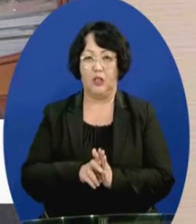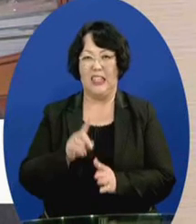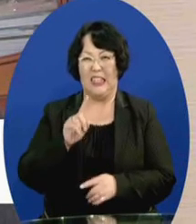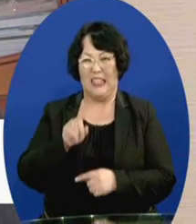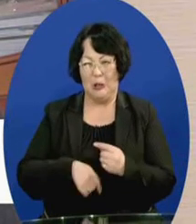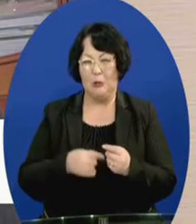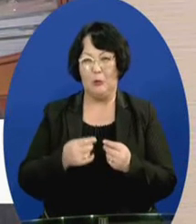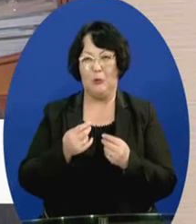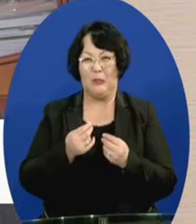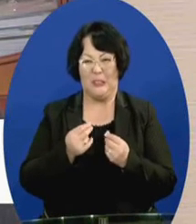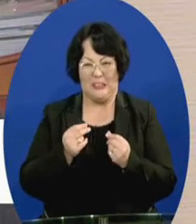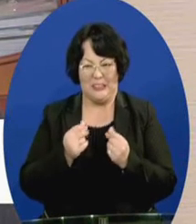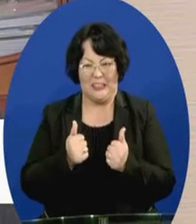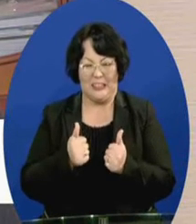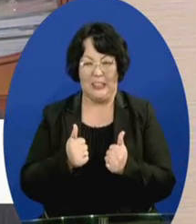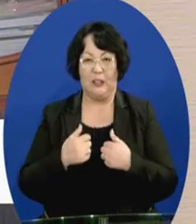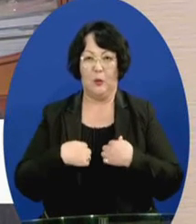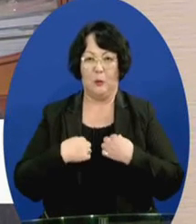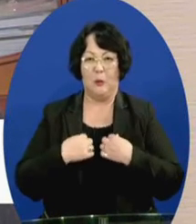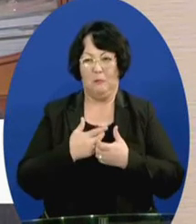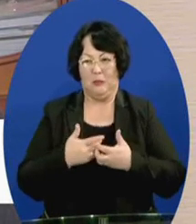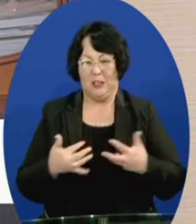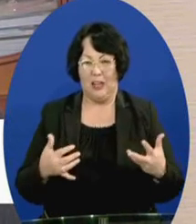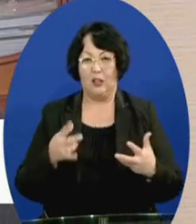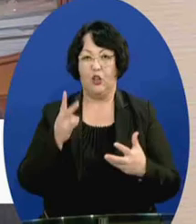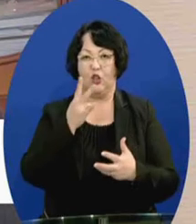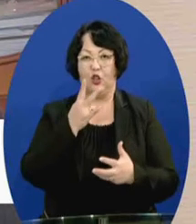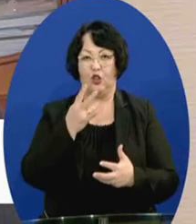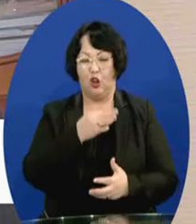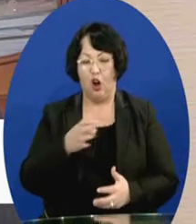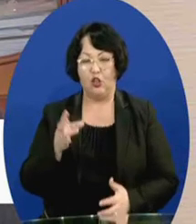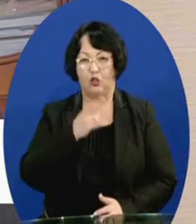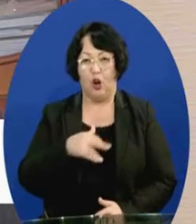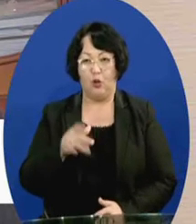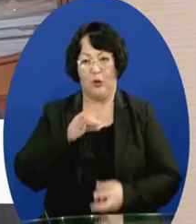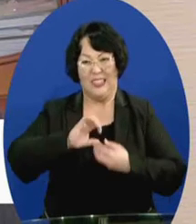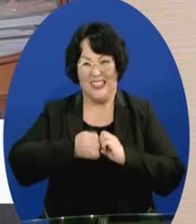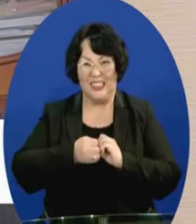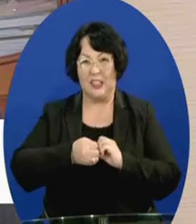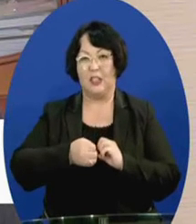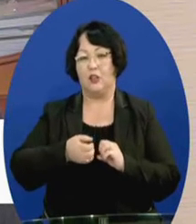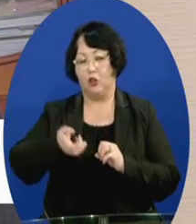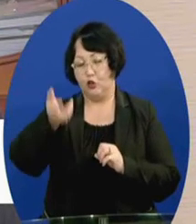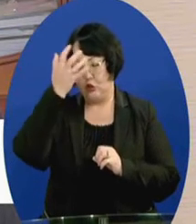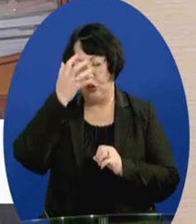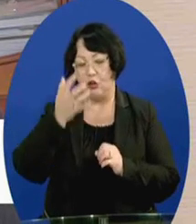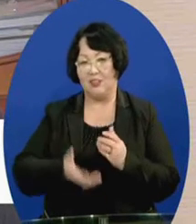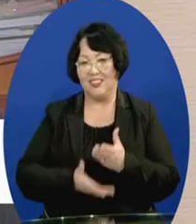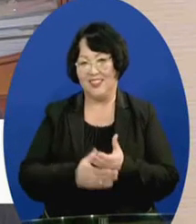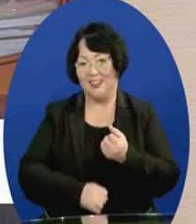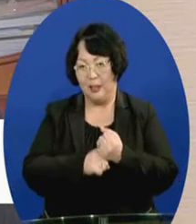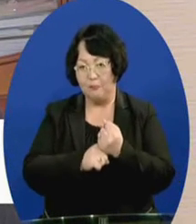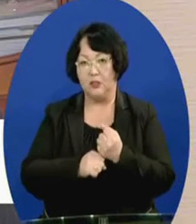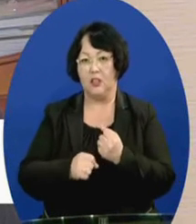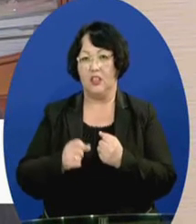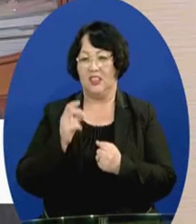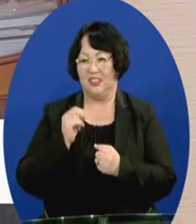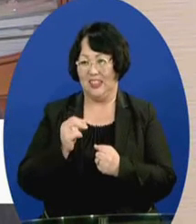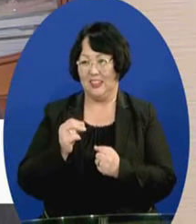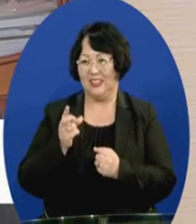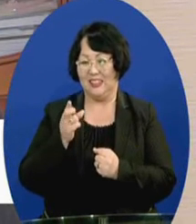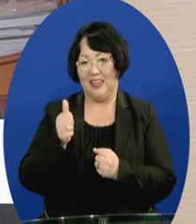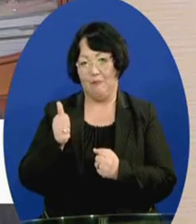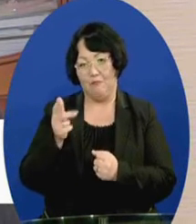хийсэн, илүү нэмэр төгрөг шингээсэн бэлэн бүтээгдэхүүн рүү чиглэсэн тодорхой хэмжээний бодлогын шийдвэрүүд бодлогын тусламж дэмжлэг